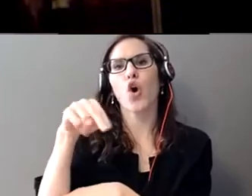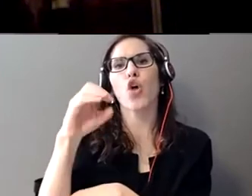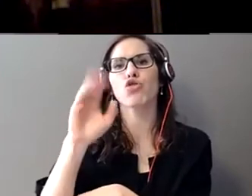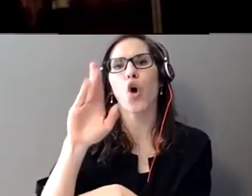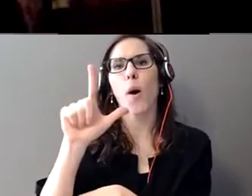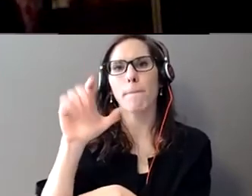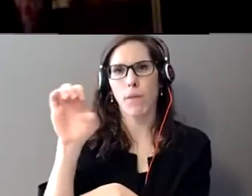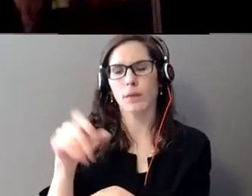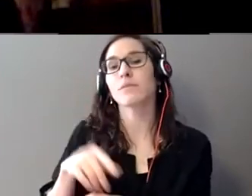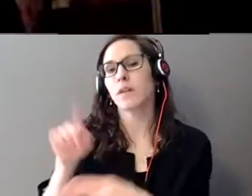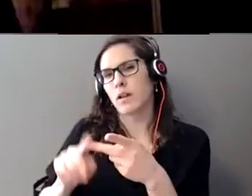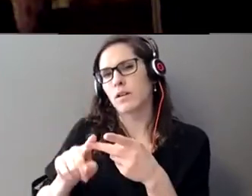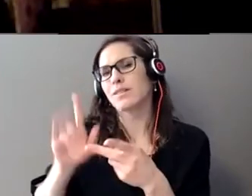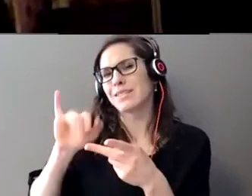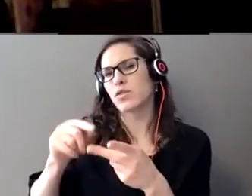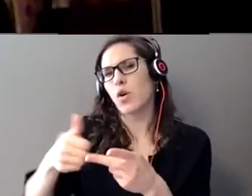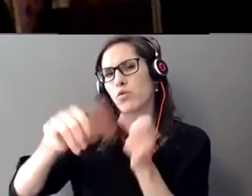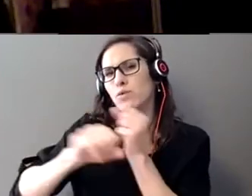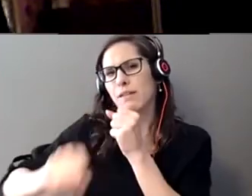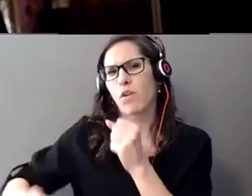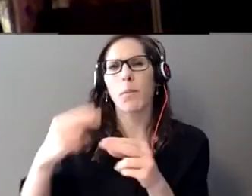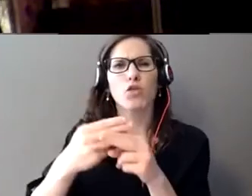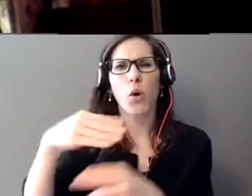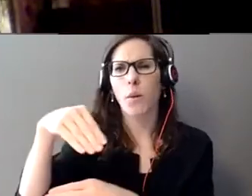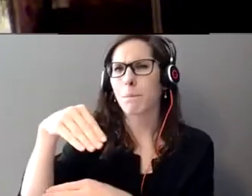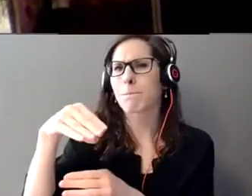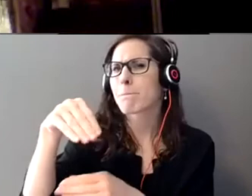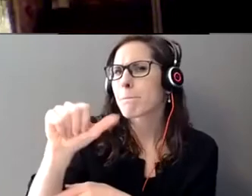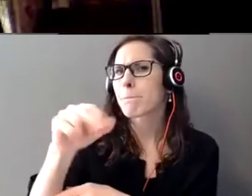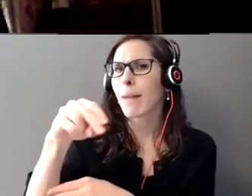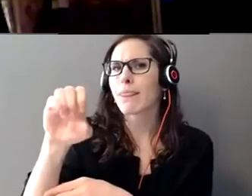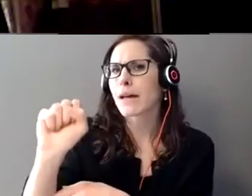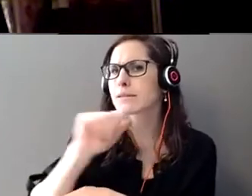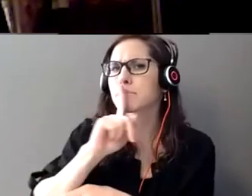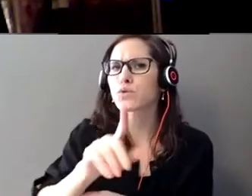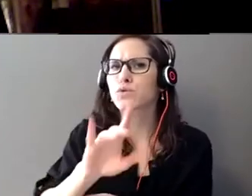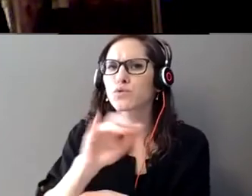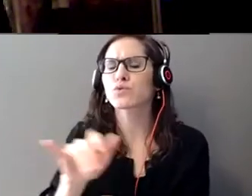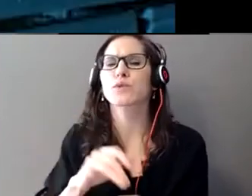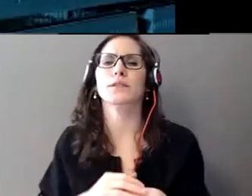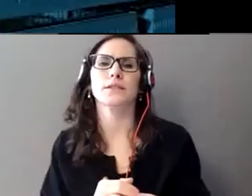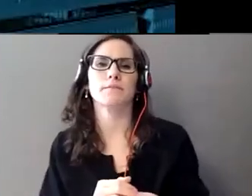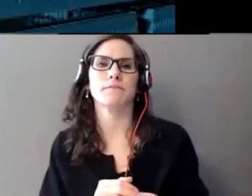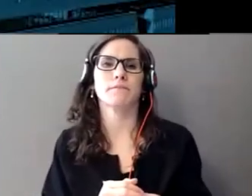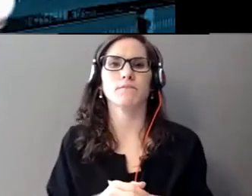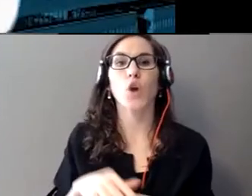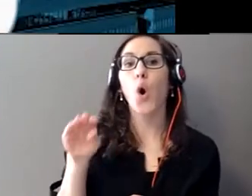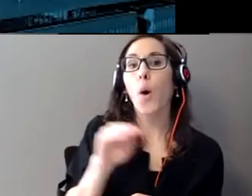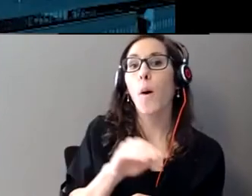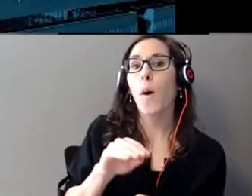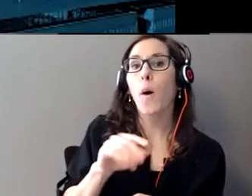que je vais un petit peu plus développer. Si j'ai encore le temps, faites-moi signe aussi parce qu'on a perdu quelques minutes. Oui, il nous faudrait,